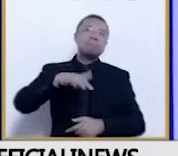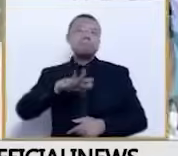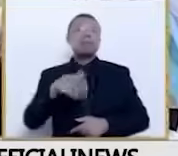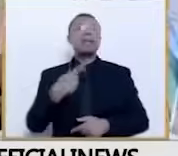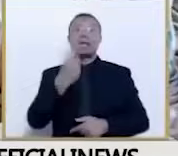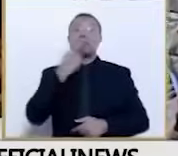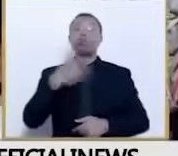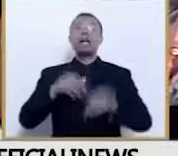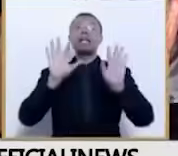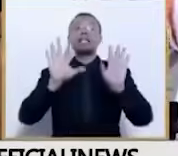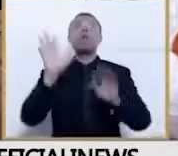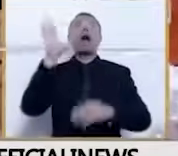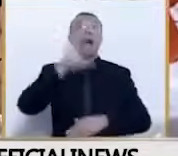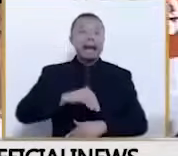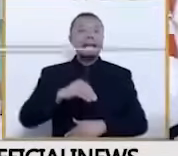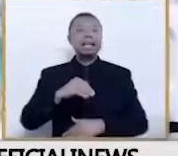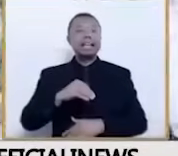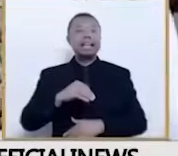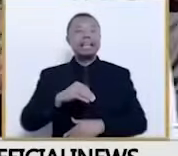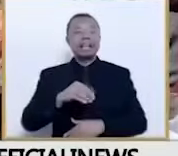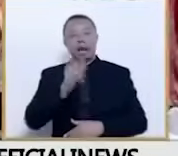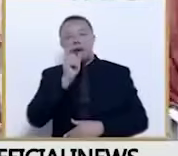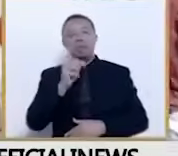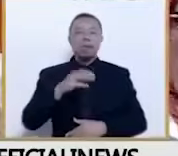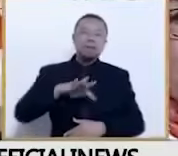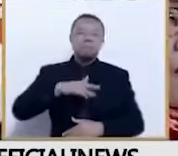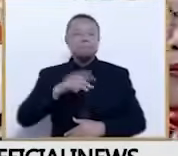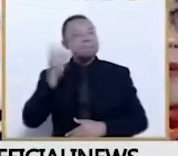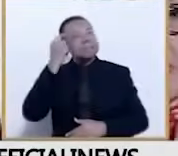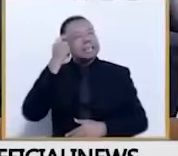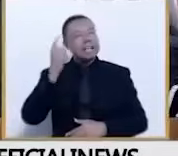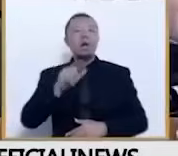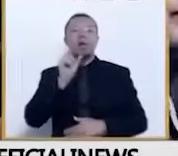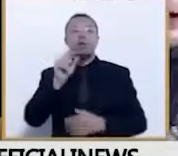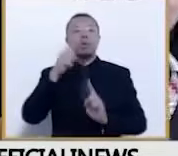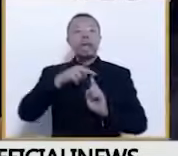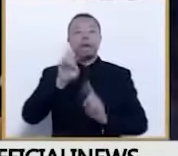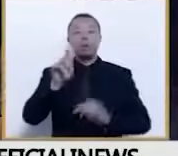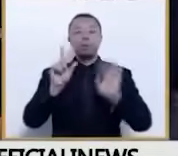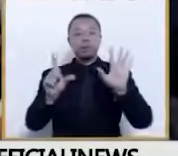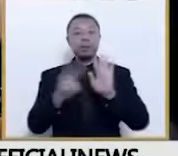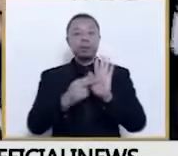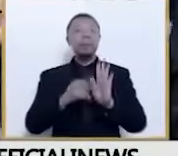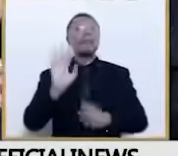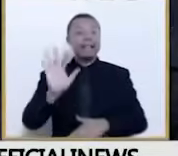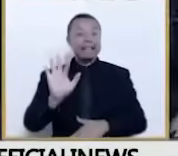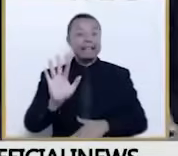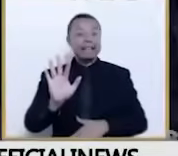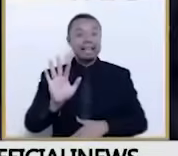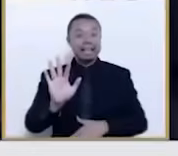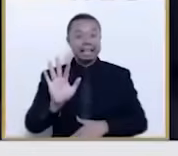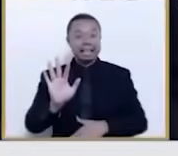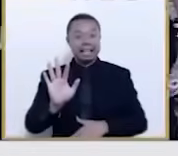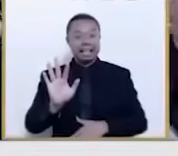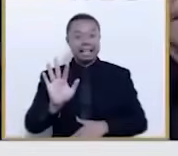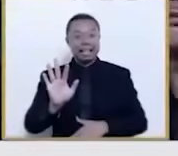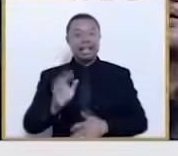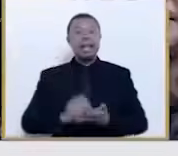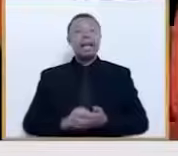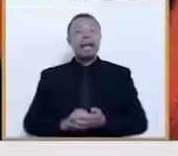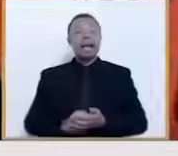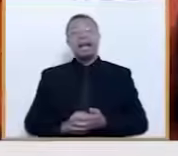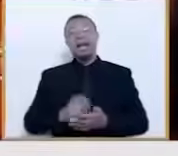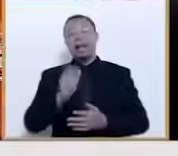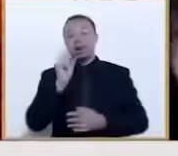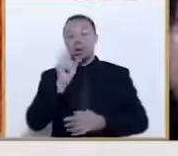memiliki 10 hari lagi. 10 hari lagi ya, menuju 27 November. 27 November. Dan